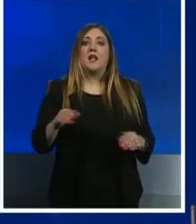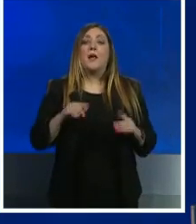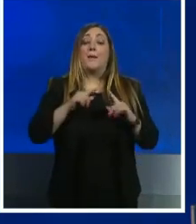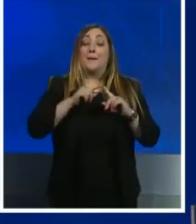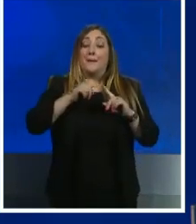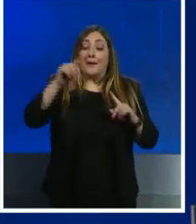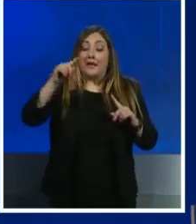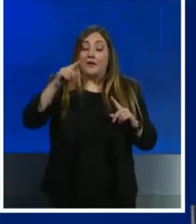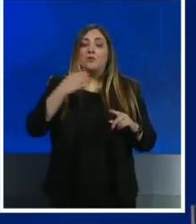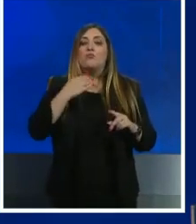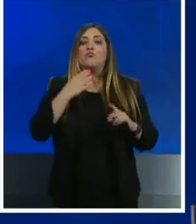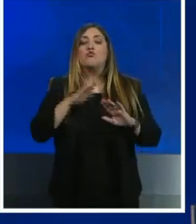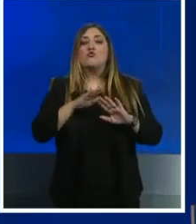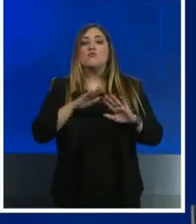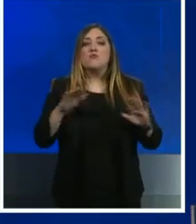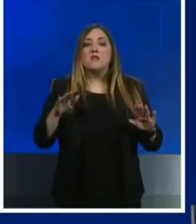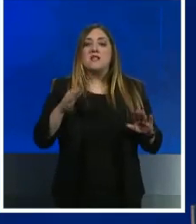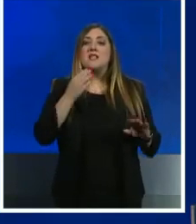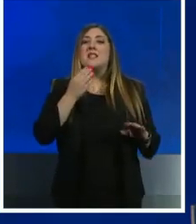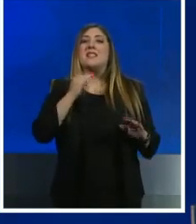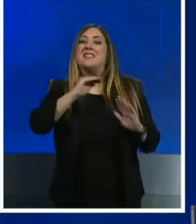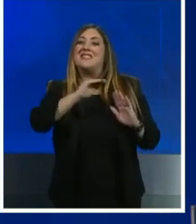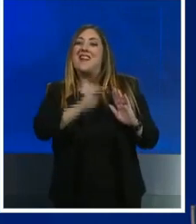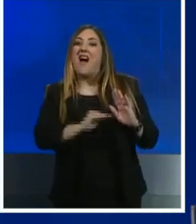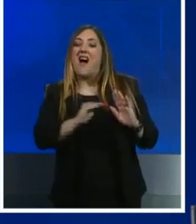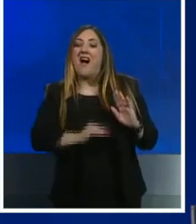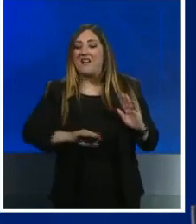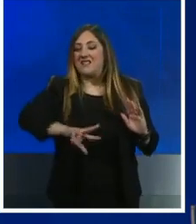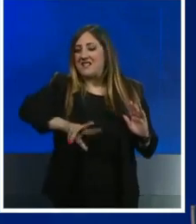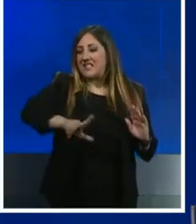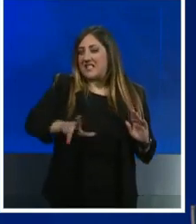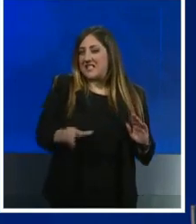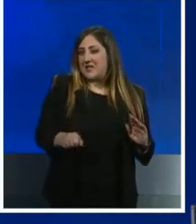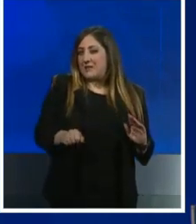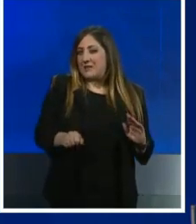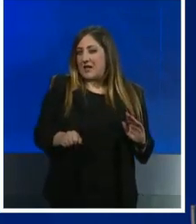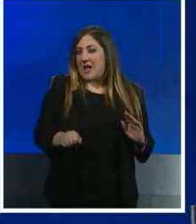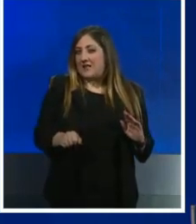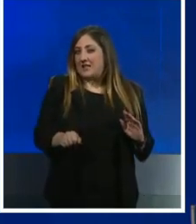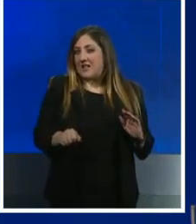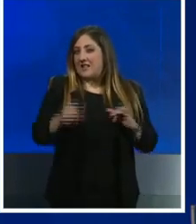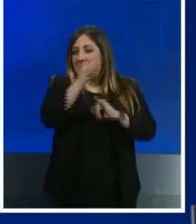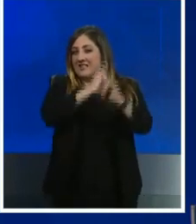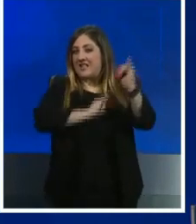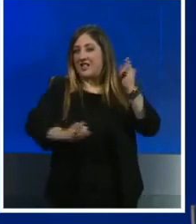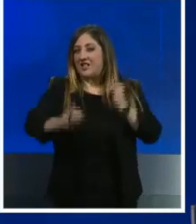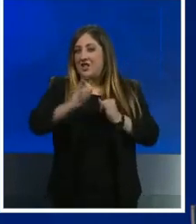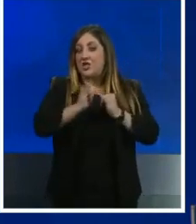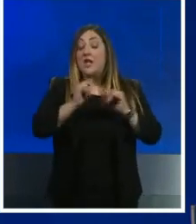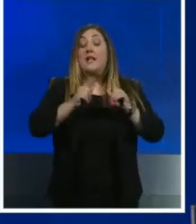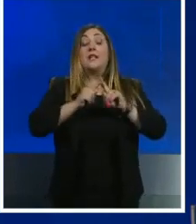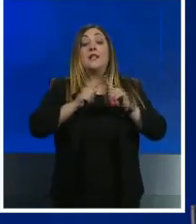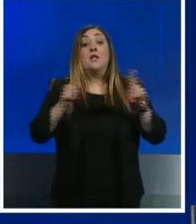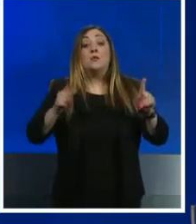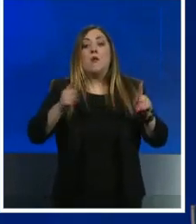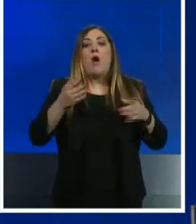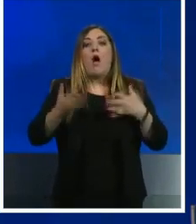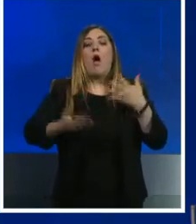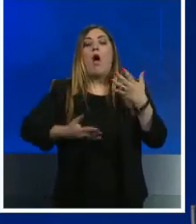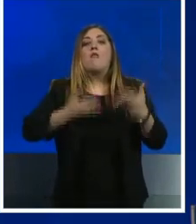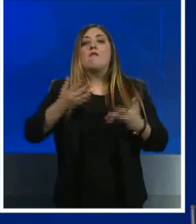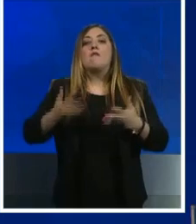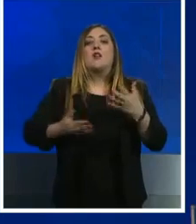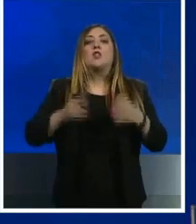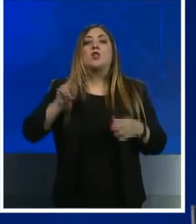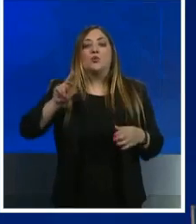biss kriminalità organizzata internazzjonali, imma anka minn affarijiet